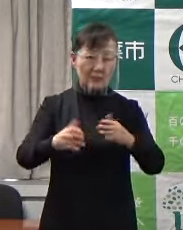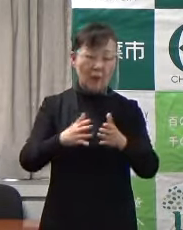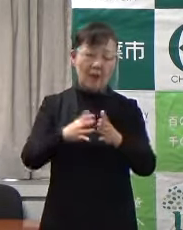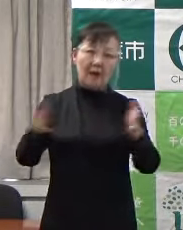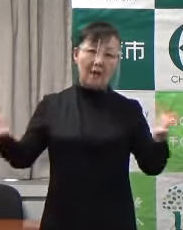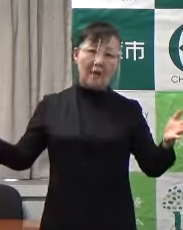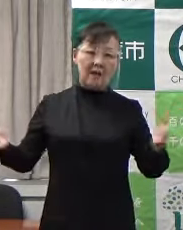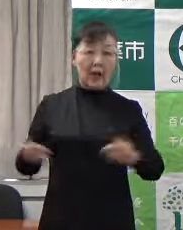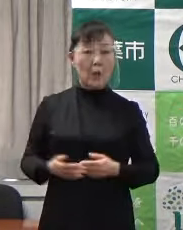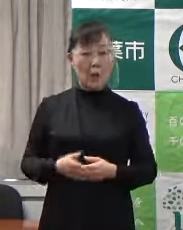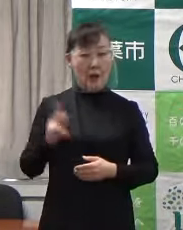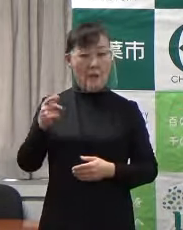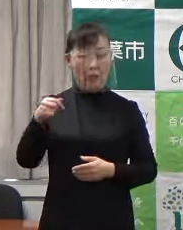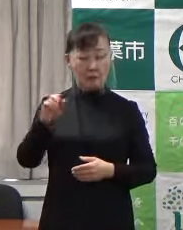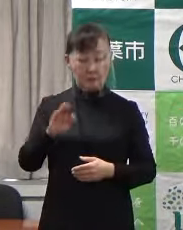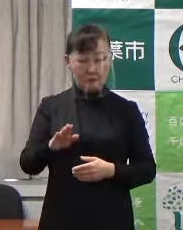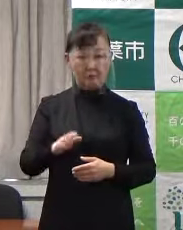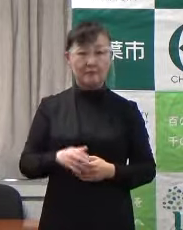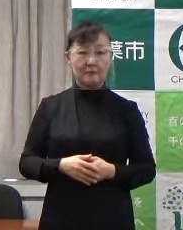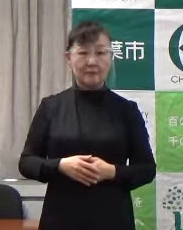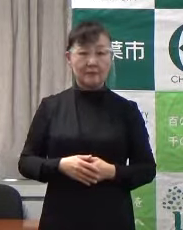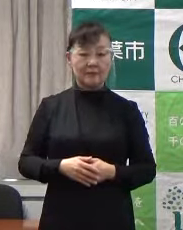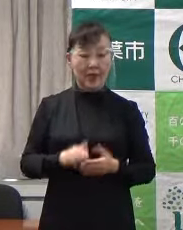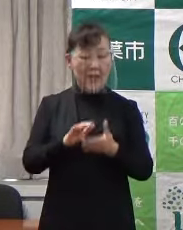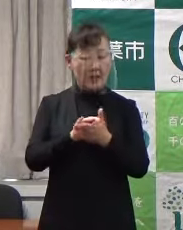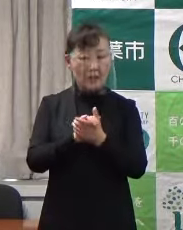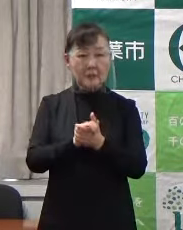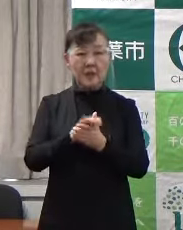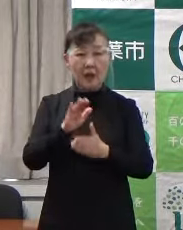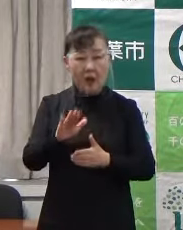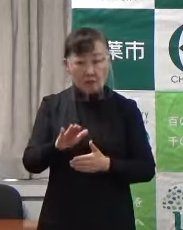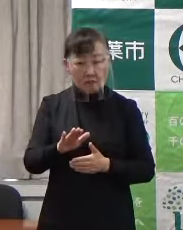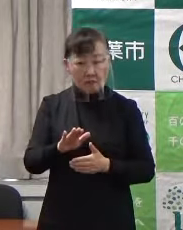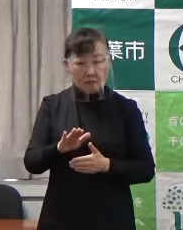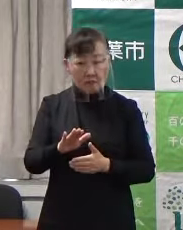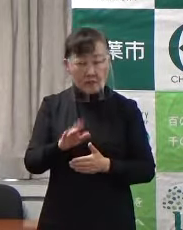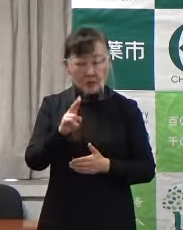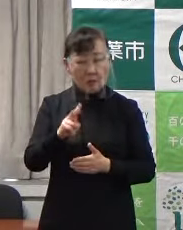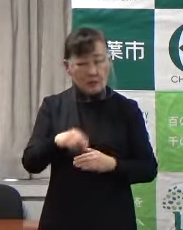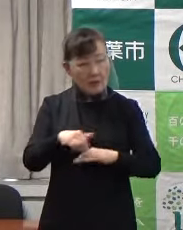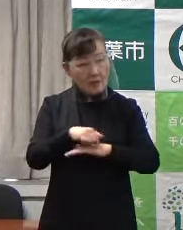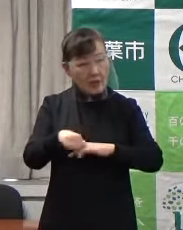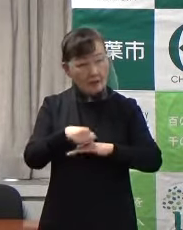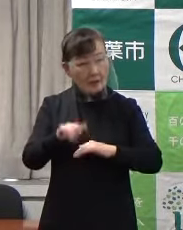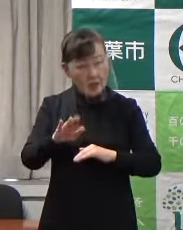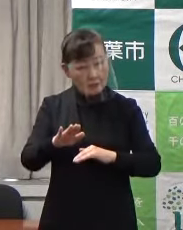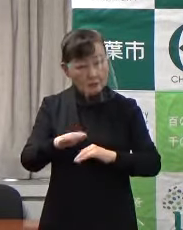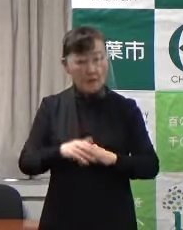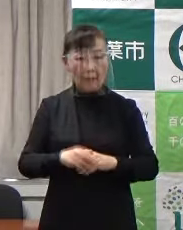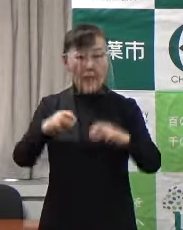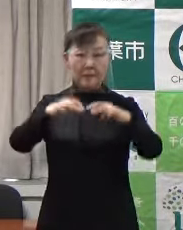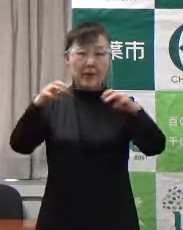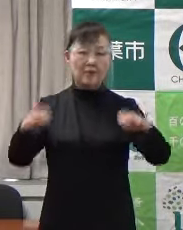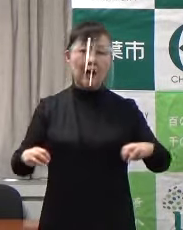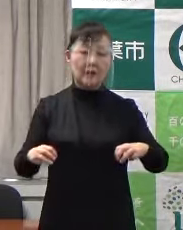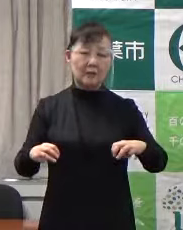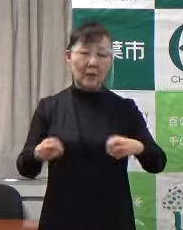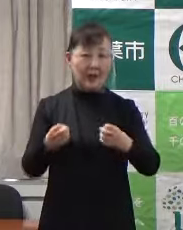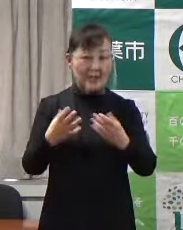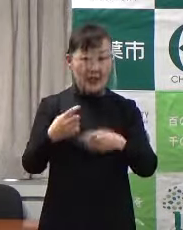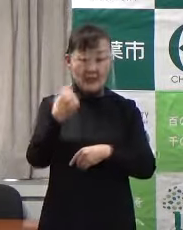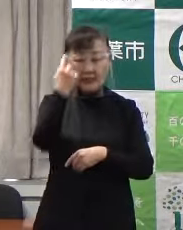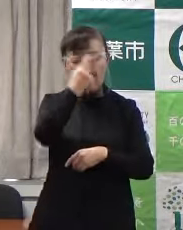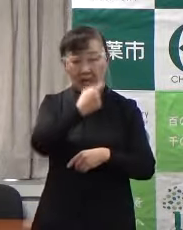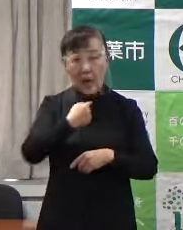感のある親しみの持てる形で設計されていらっしゃるのかなと、幕張の新しい